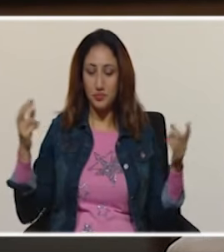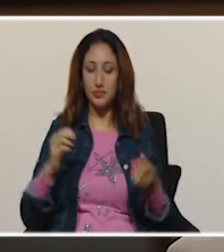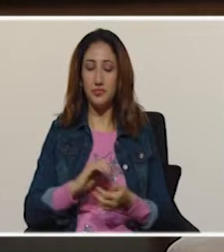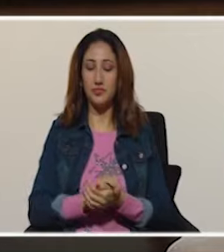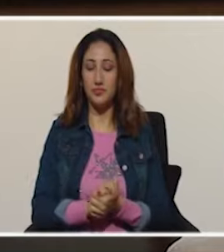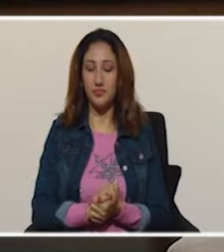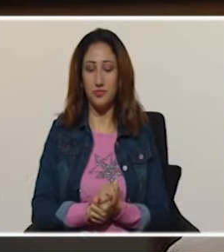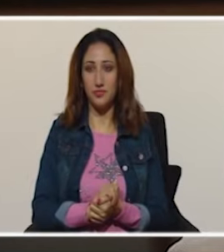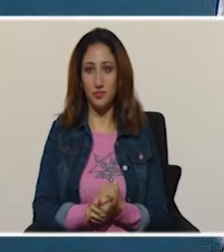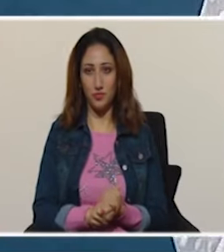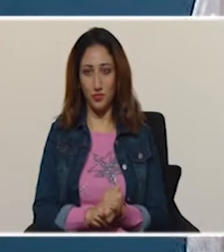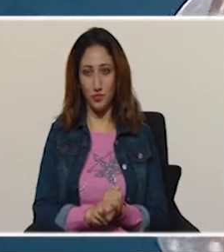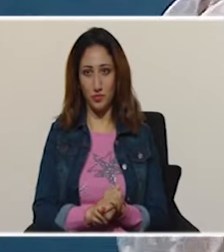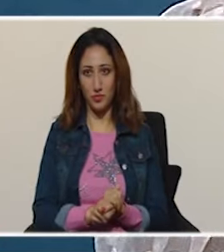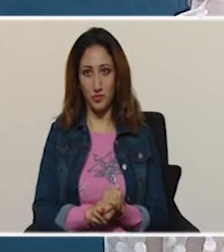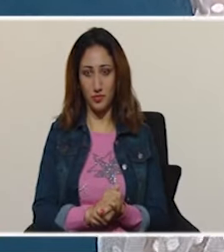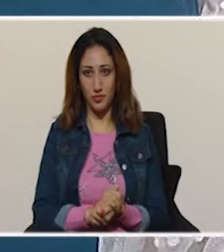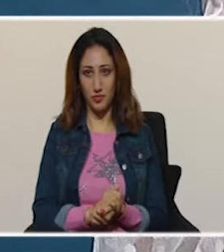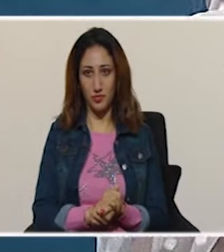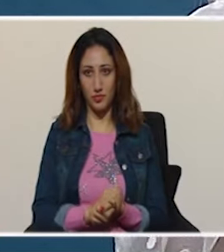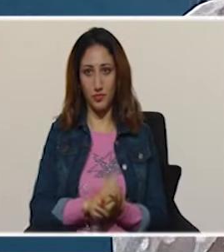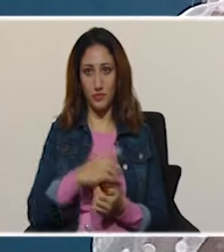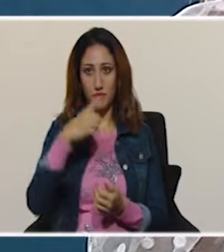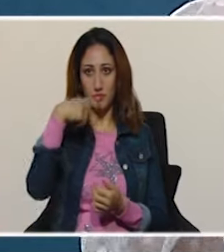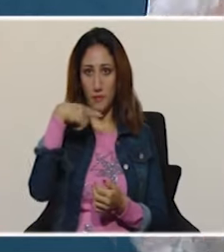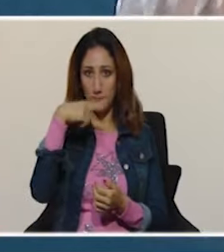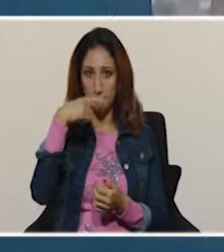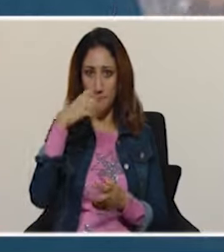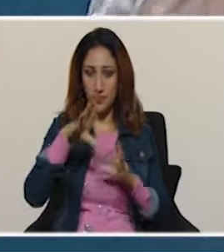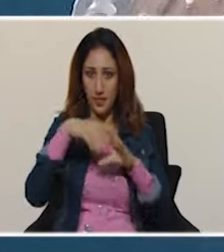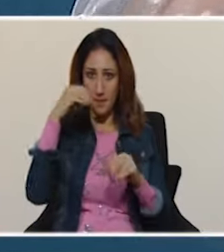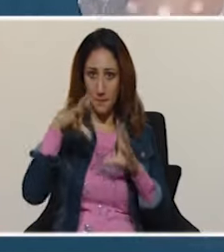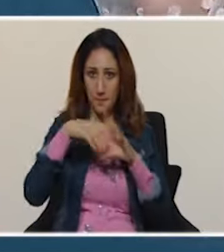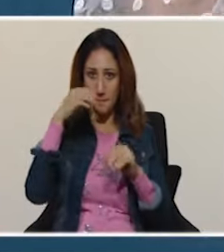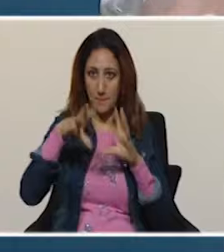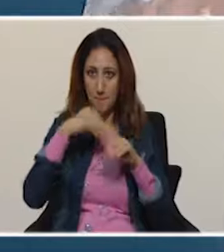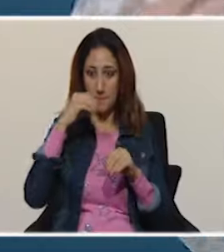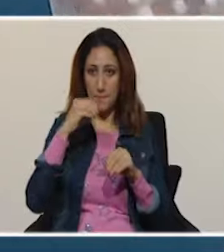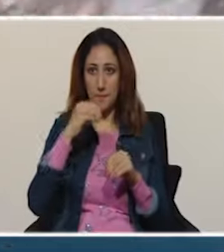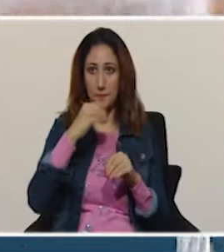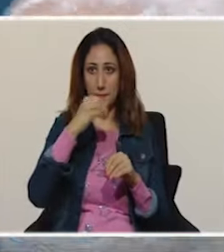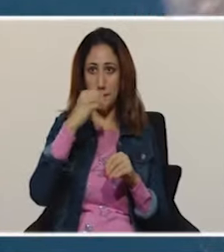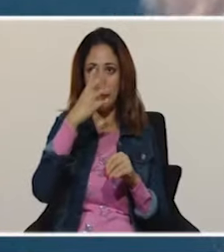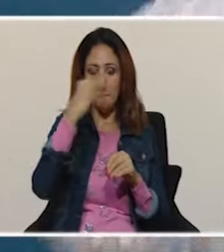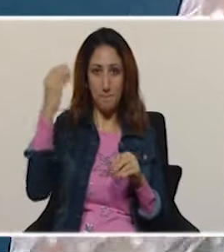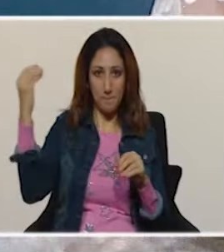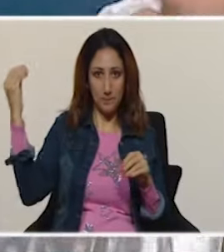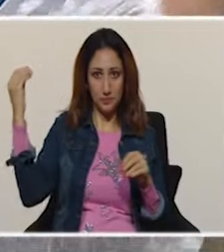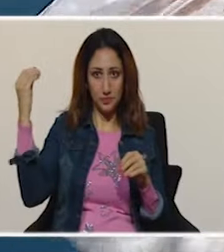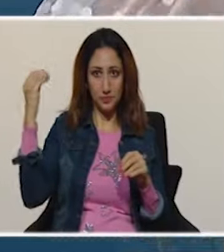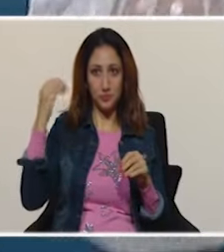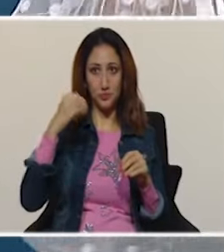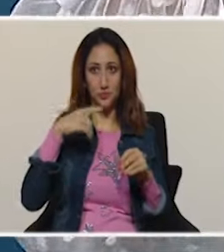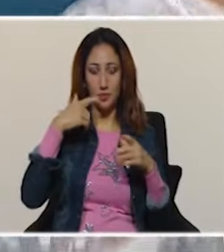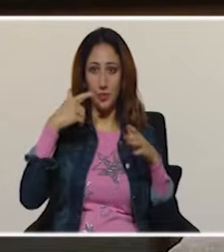هيك بالظبط. وانا قلت خليني اعمل نفسي فيجيتيريان، حذفت كائنين الحيوانات والطيور